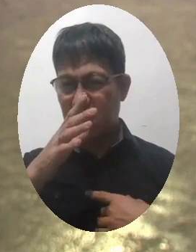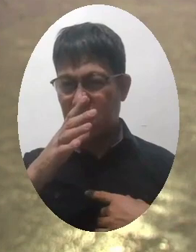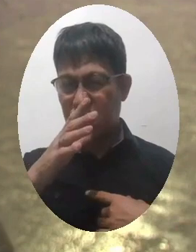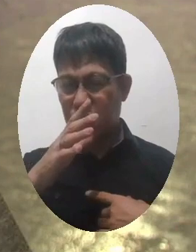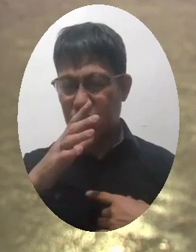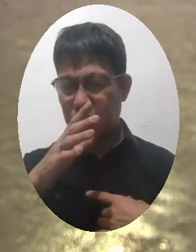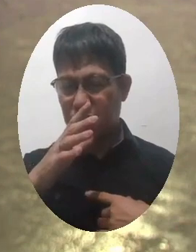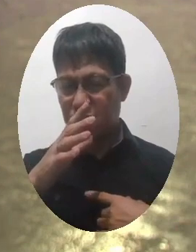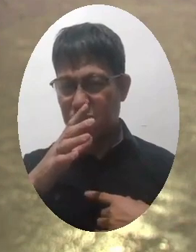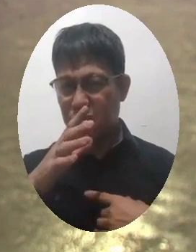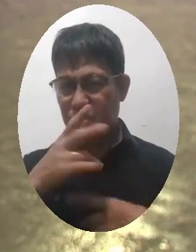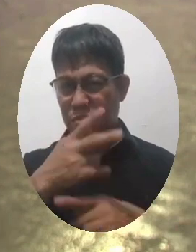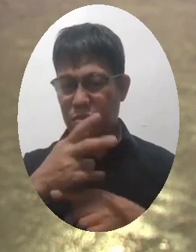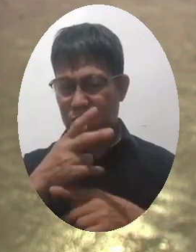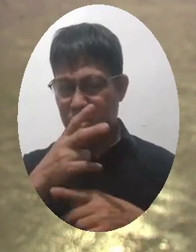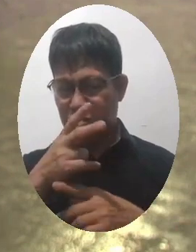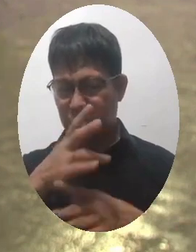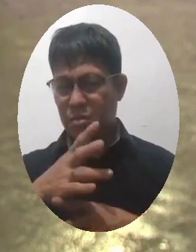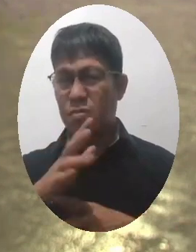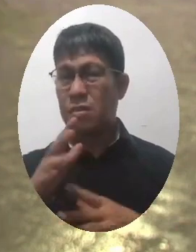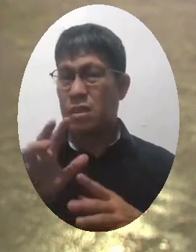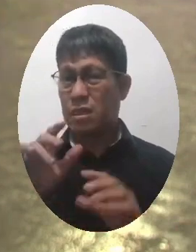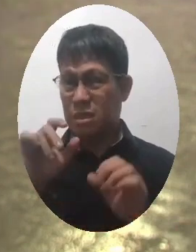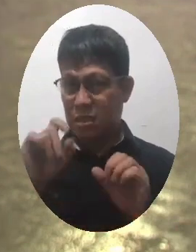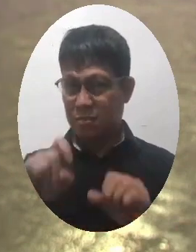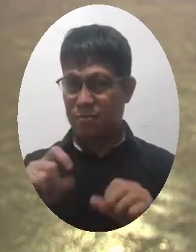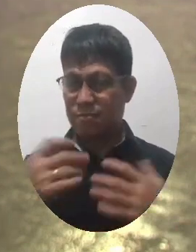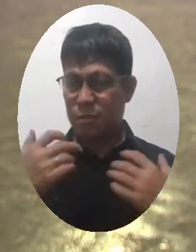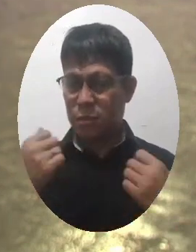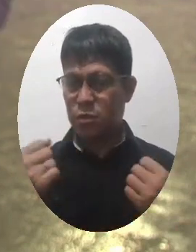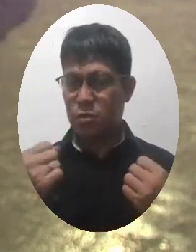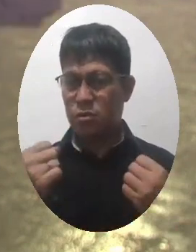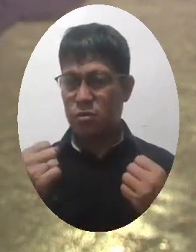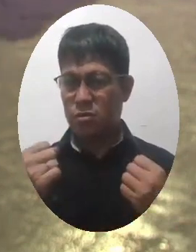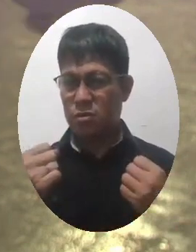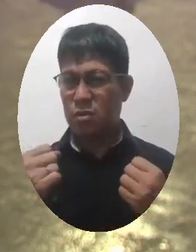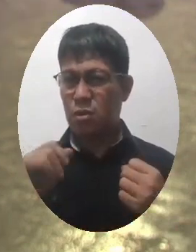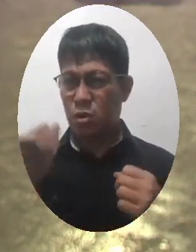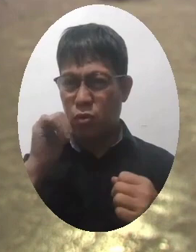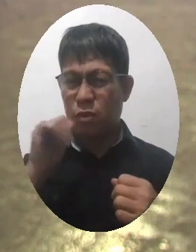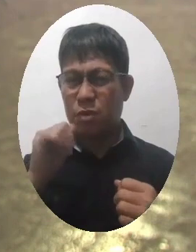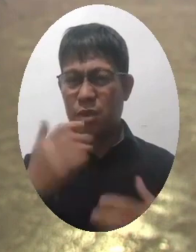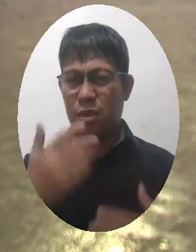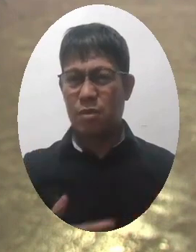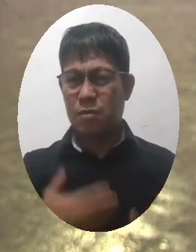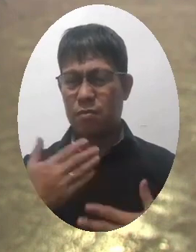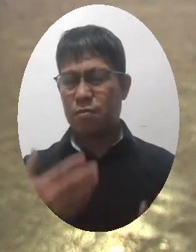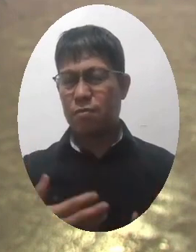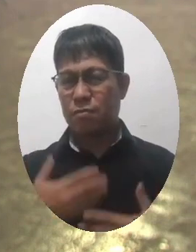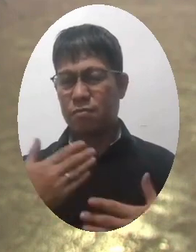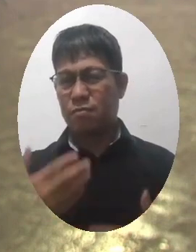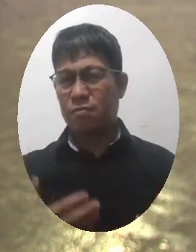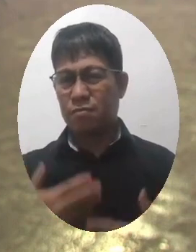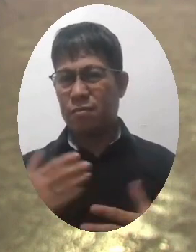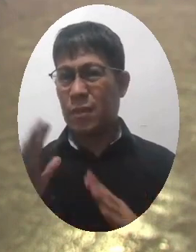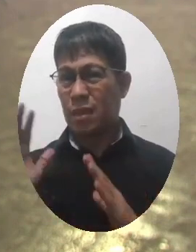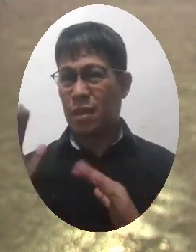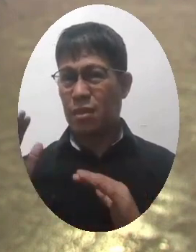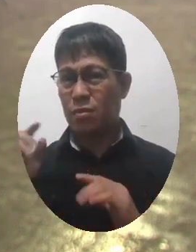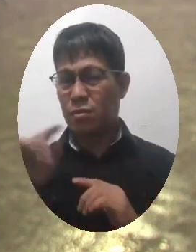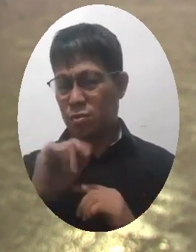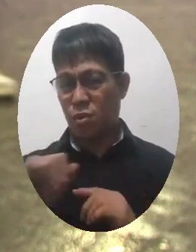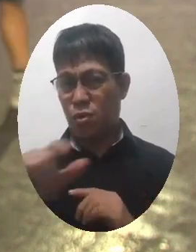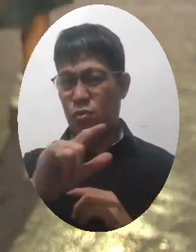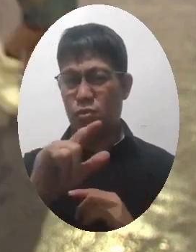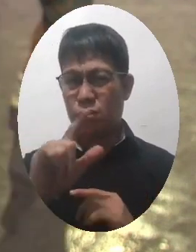and their carers is just be strong and be happy. And